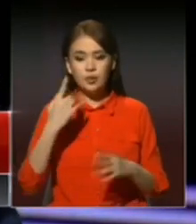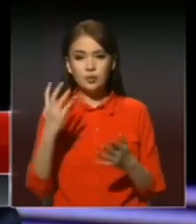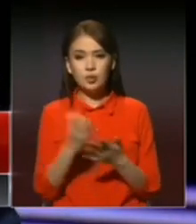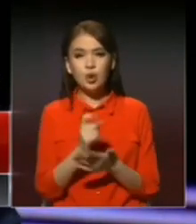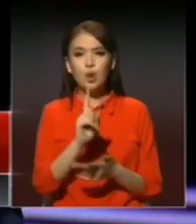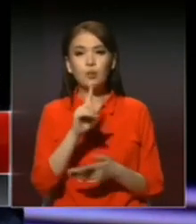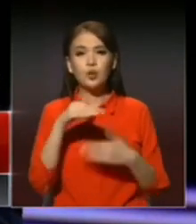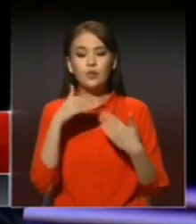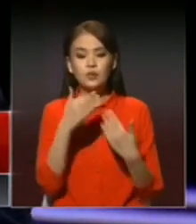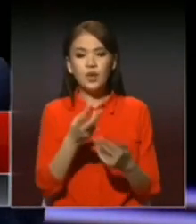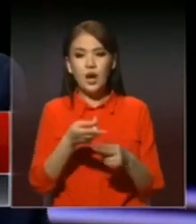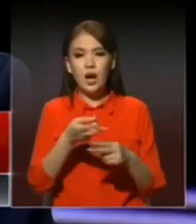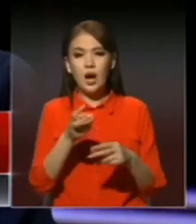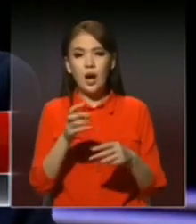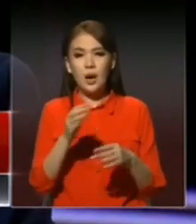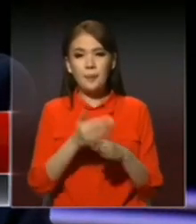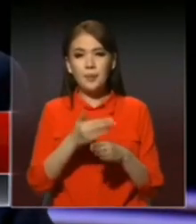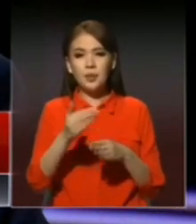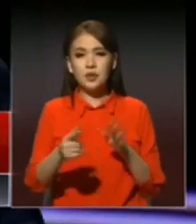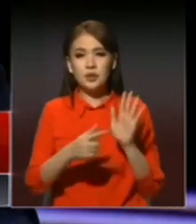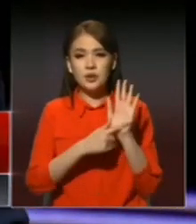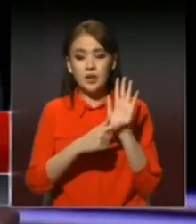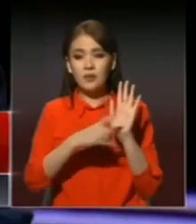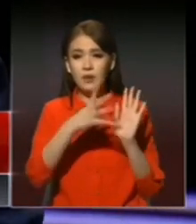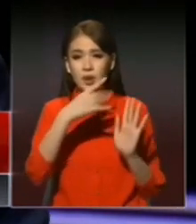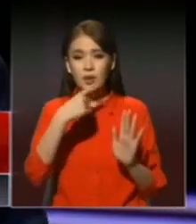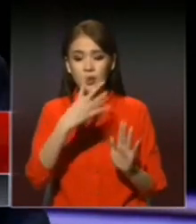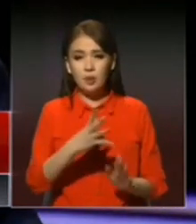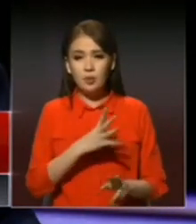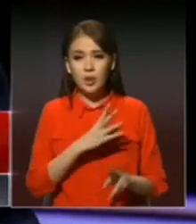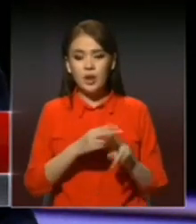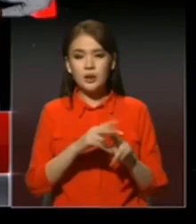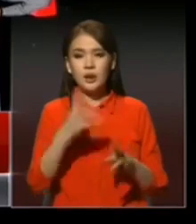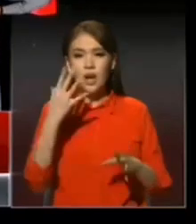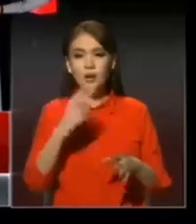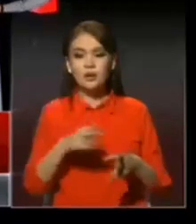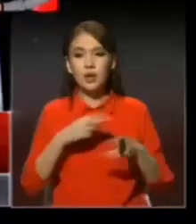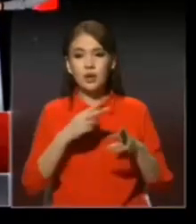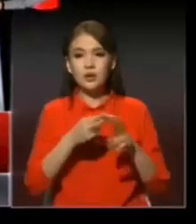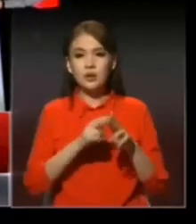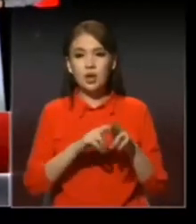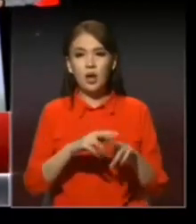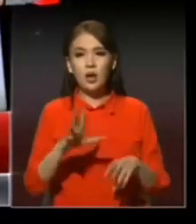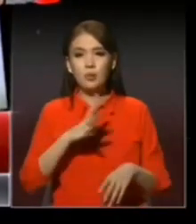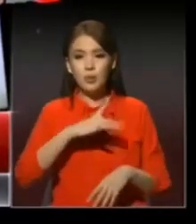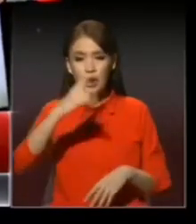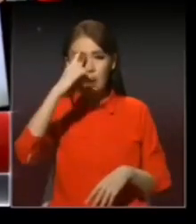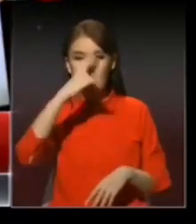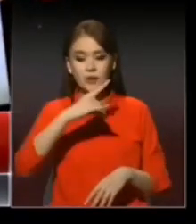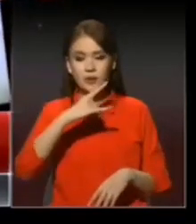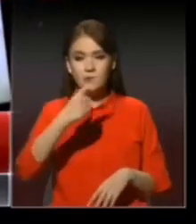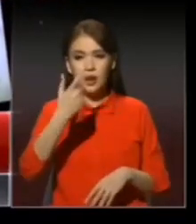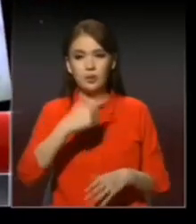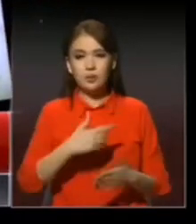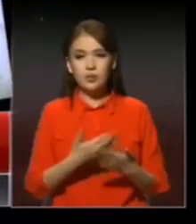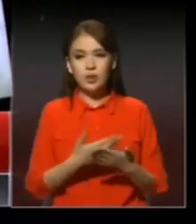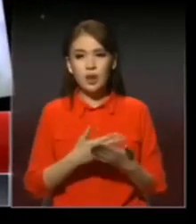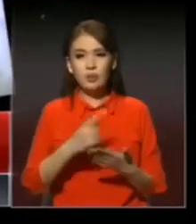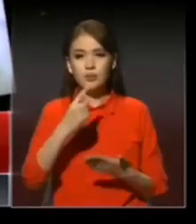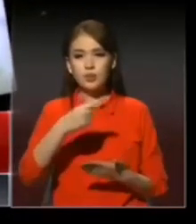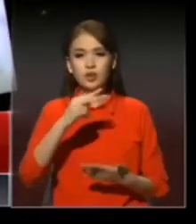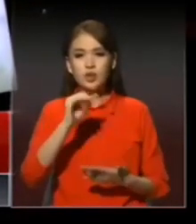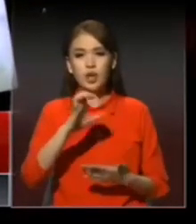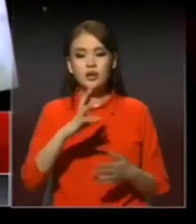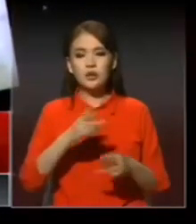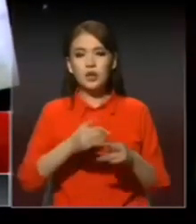неғып кешігіп келдіңіз деп, сағат 7 деп айттық қой десе, сөйтсе ол кісі жаңа Қызылордаға келген кезде айтады екен, қайтек қазақ бұзы құрсын, бір сағат кеш басталады шығар